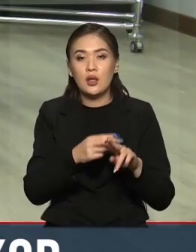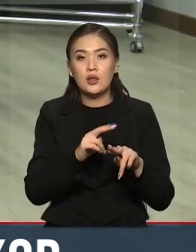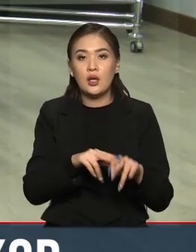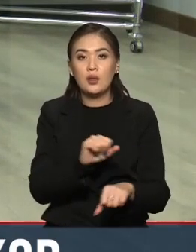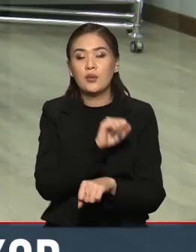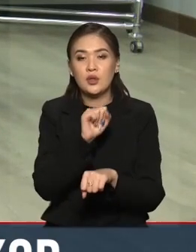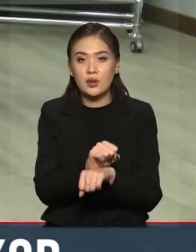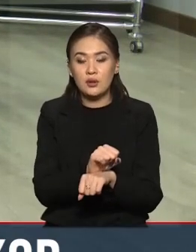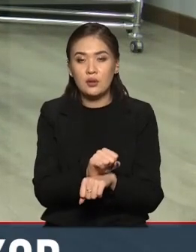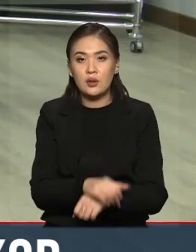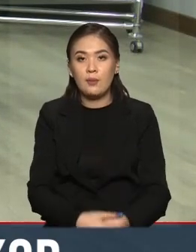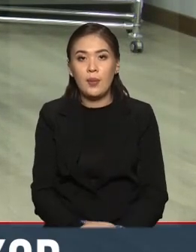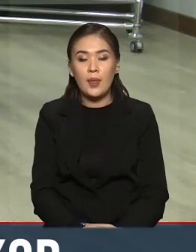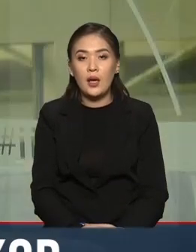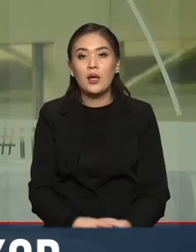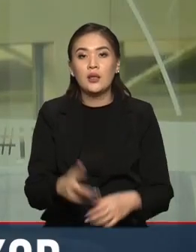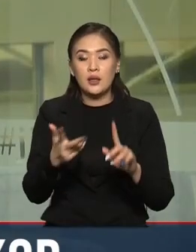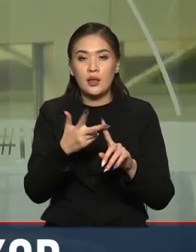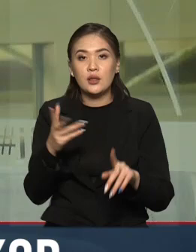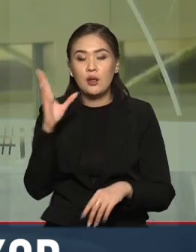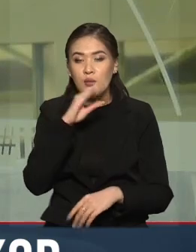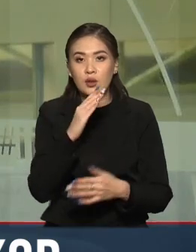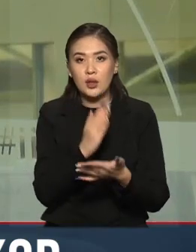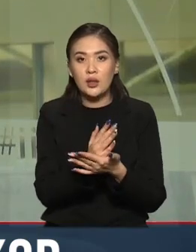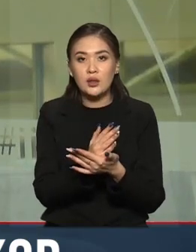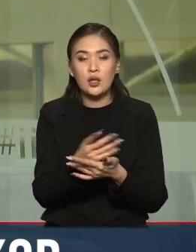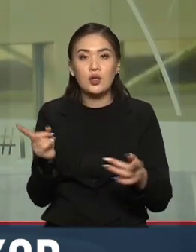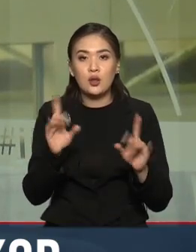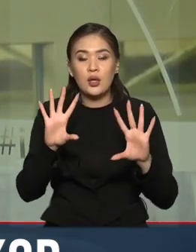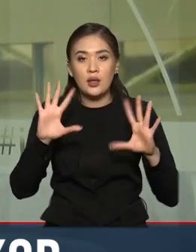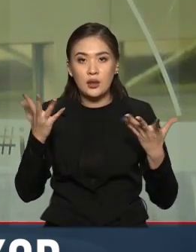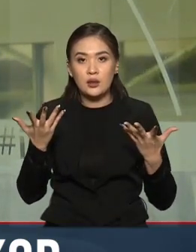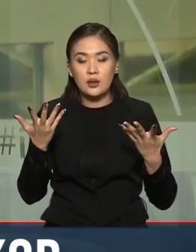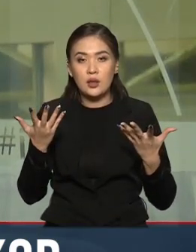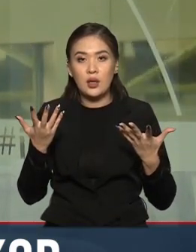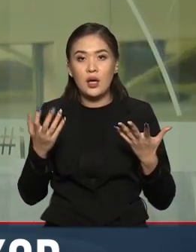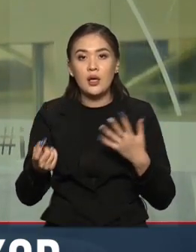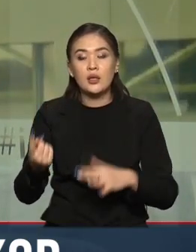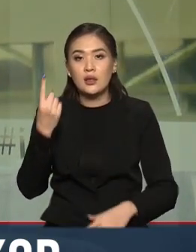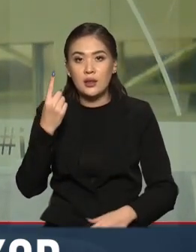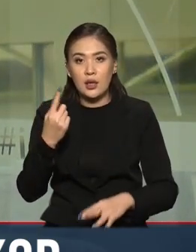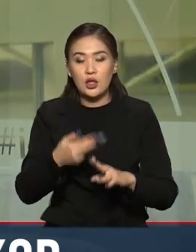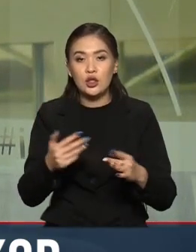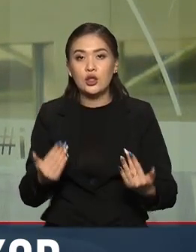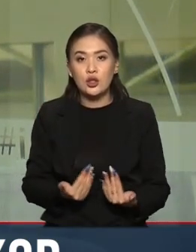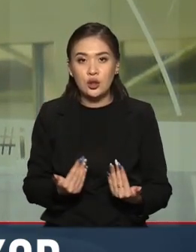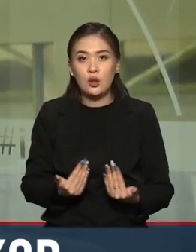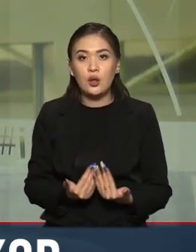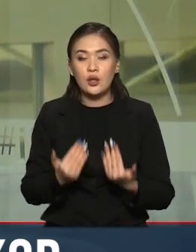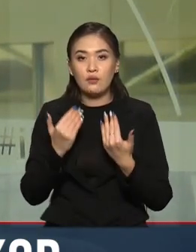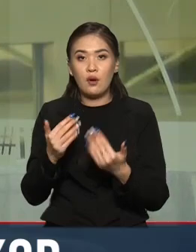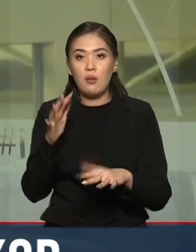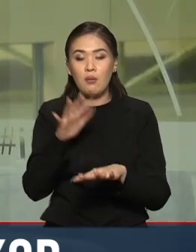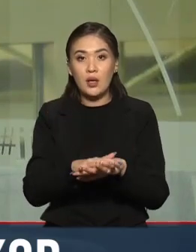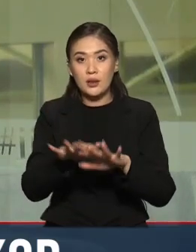долг. Третье, там есть такие вот моменты, если единственное жилье, и его как бы банк